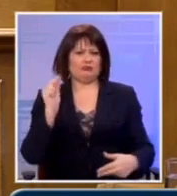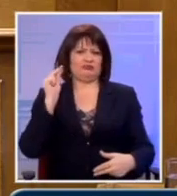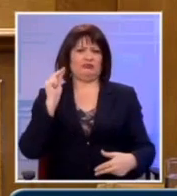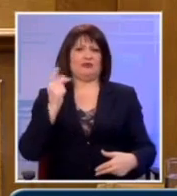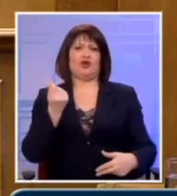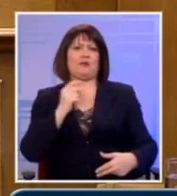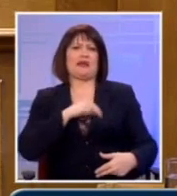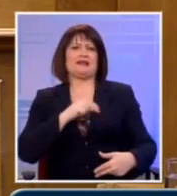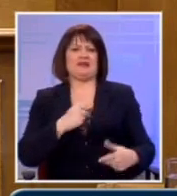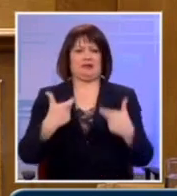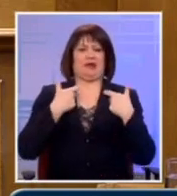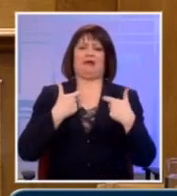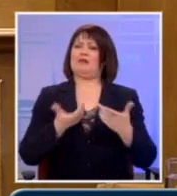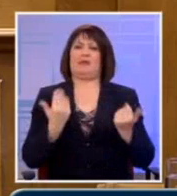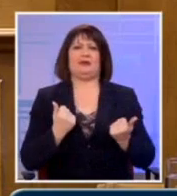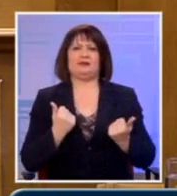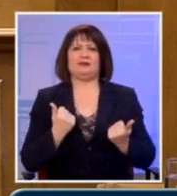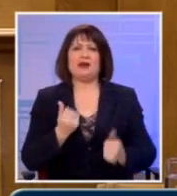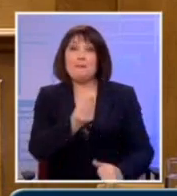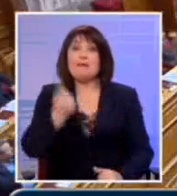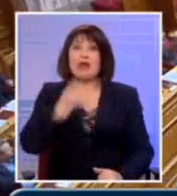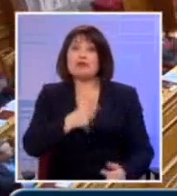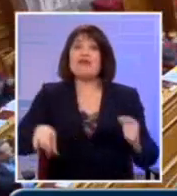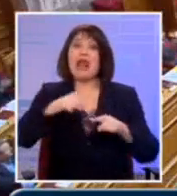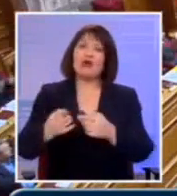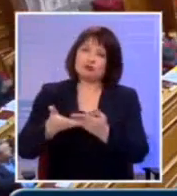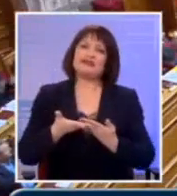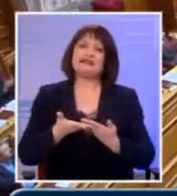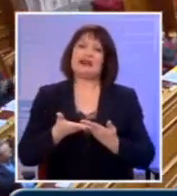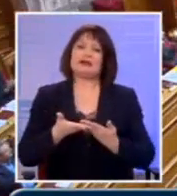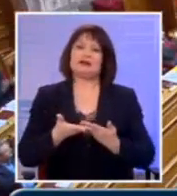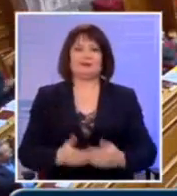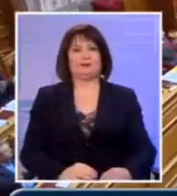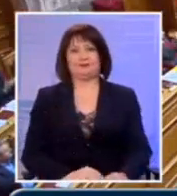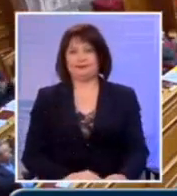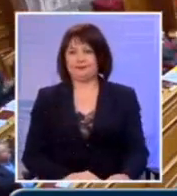οικονομικά συμφέροντα και έχει τη μεγάλη πλειοψηφία του ελληνικού λαού να τη στηρίζει.